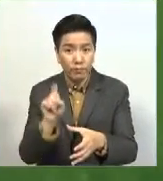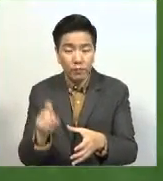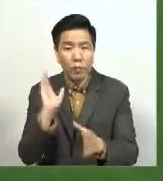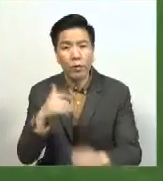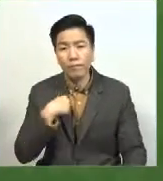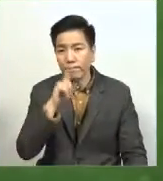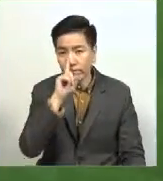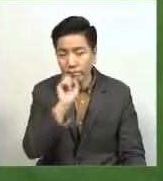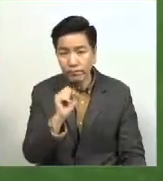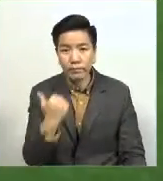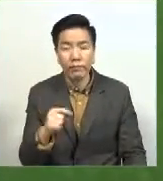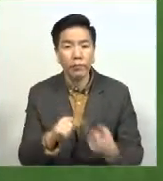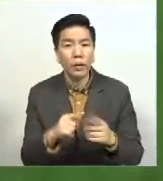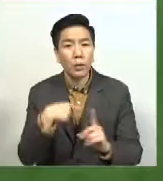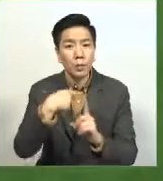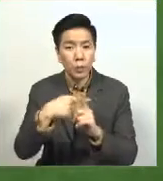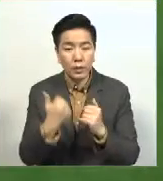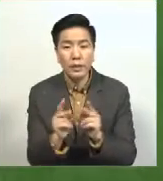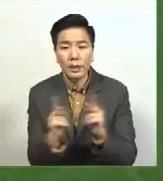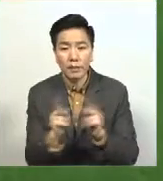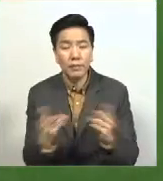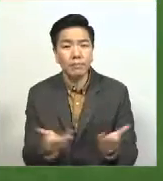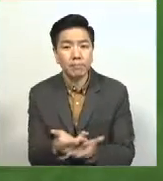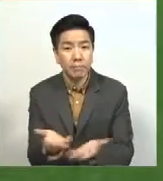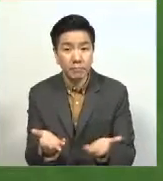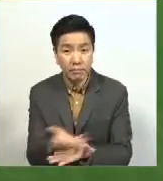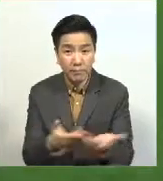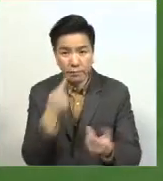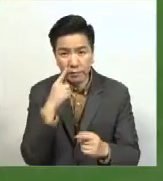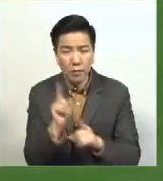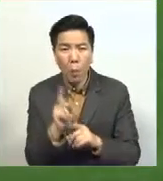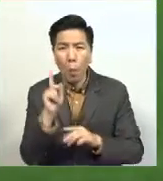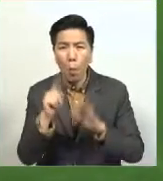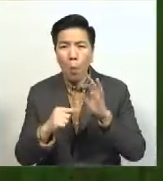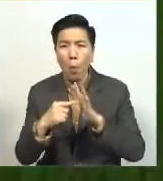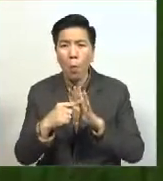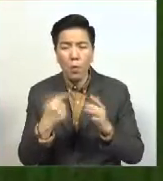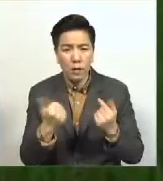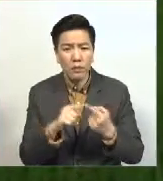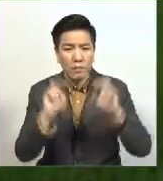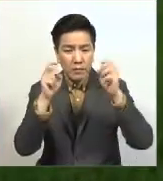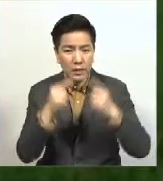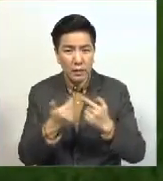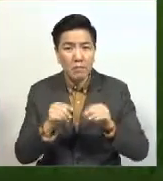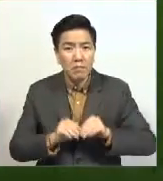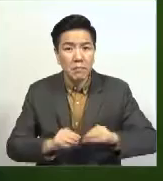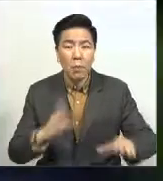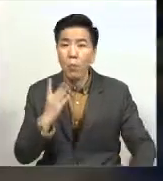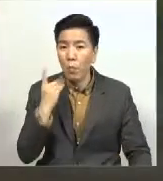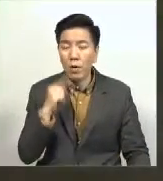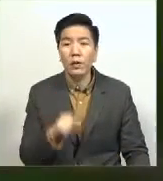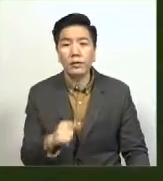คนตั้งข้อสังเกตแบบนี้และประกอบกับคณะกรรมการเนี่ยปรากฏว่ามีการข่มขู่กันแบบนี้ด้วยก็เป็นประเด็นที่เปิดเผยกันมาเมื่อว